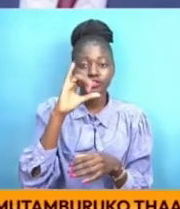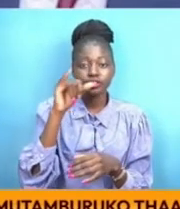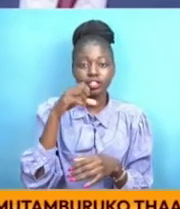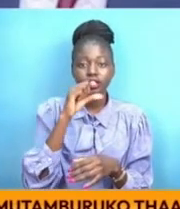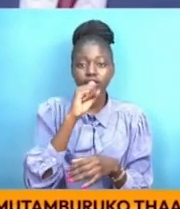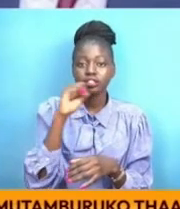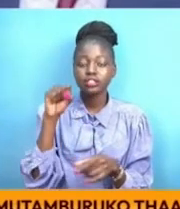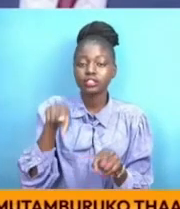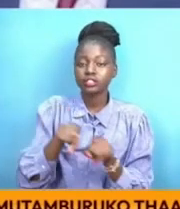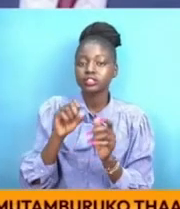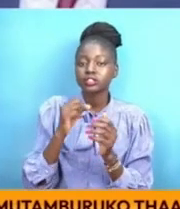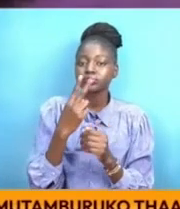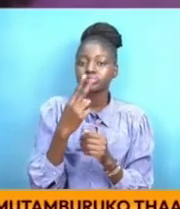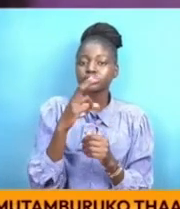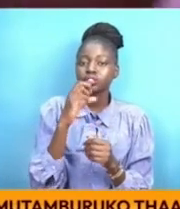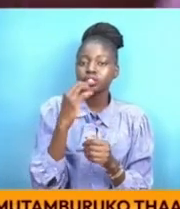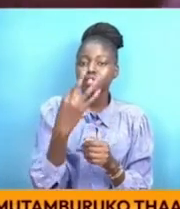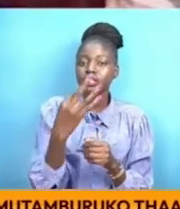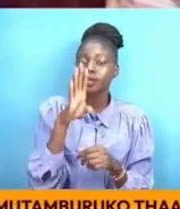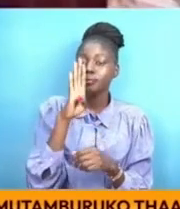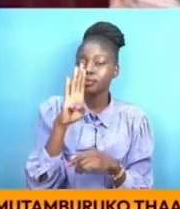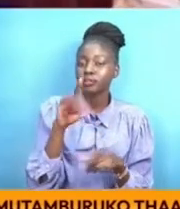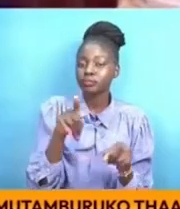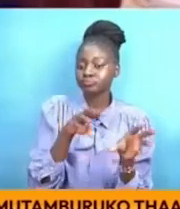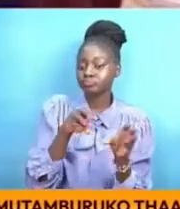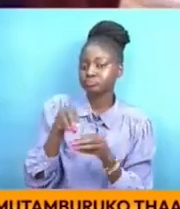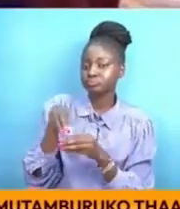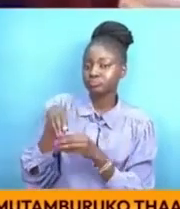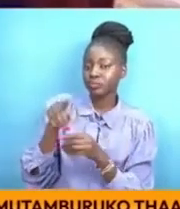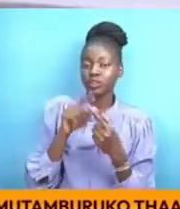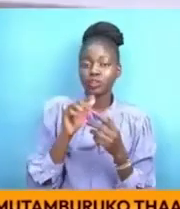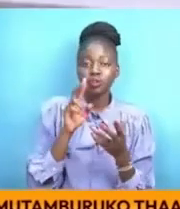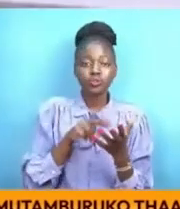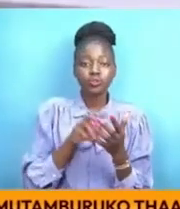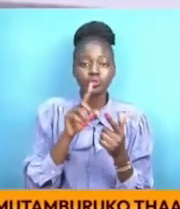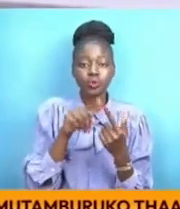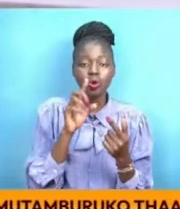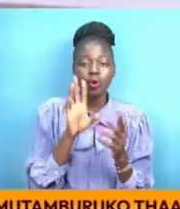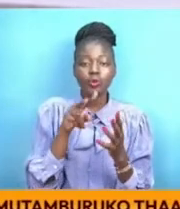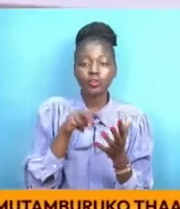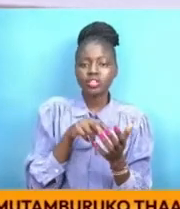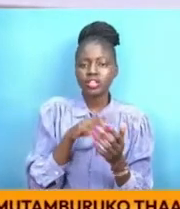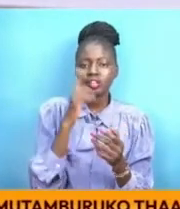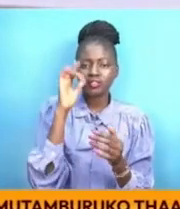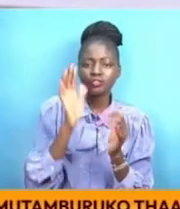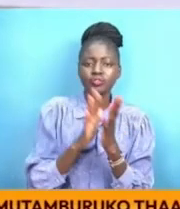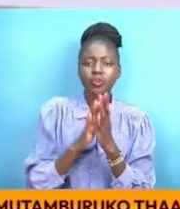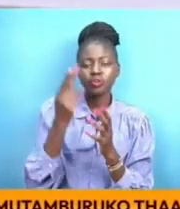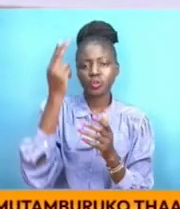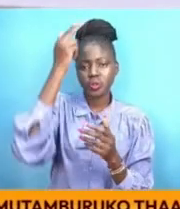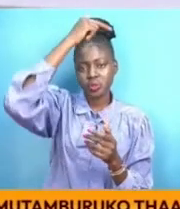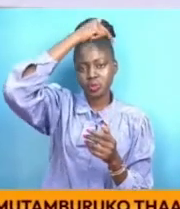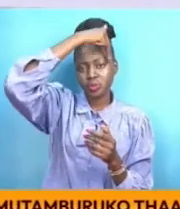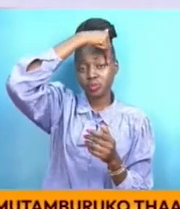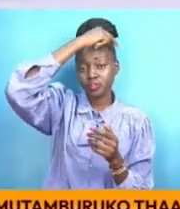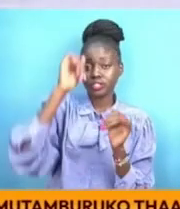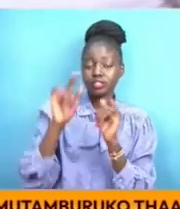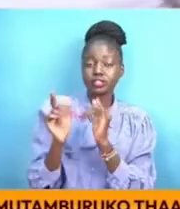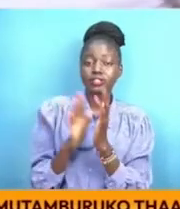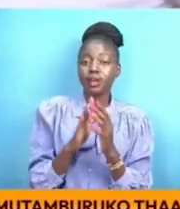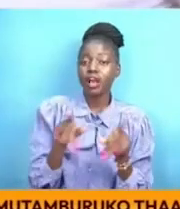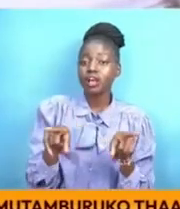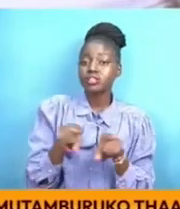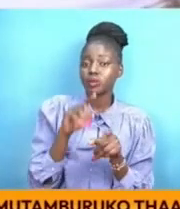bilioni 23 ikiigwo keheri hari kurugamirira mathomo ma ngathi cia iguru makiria ma